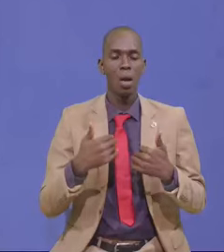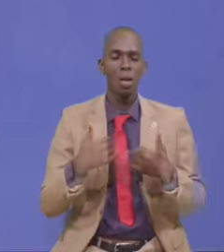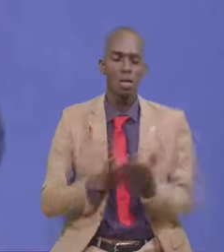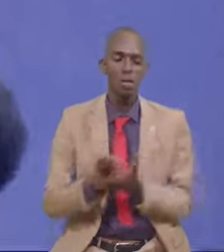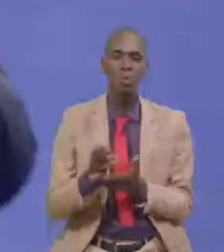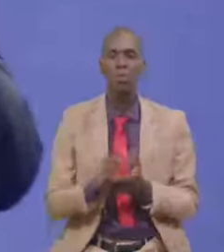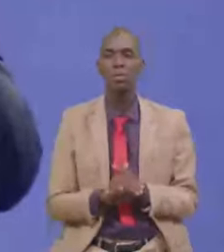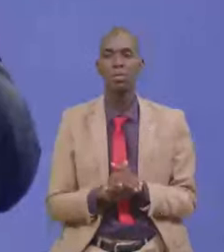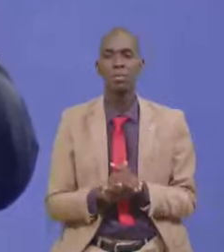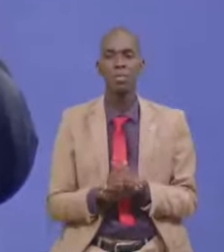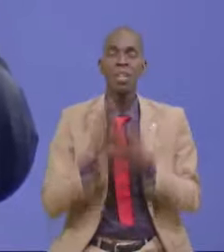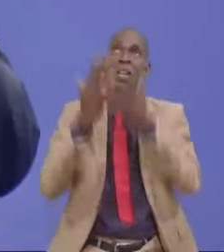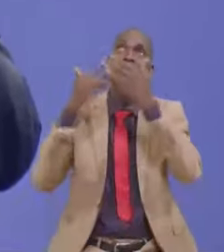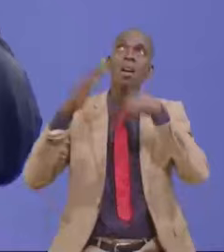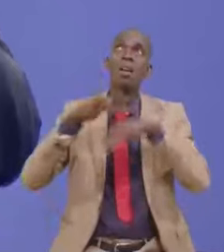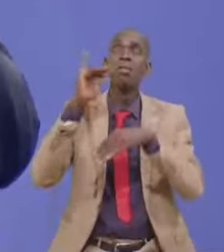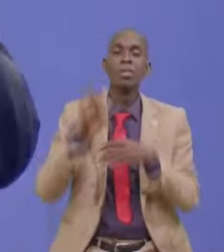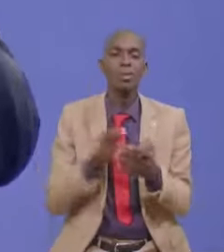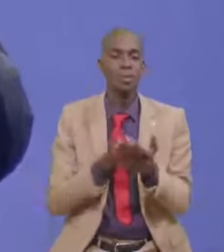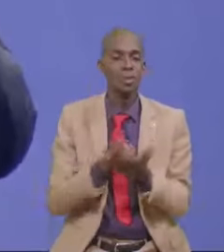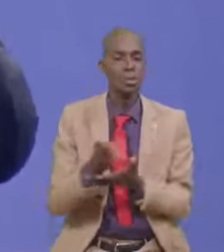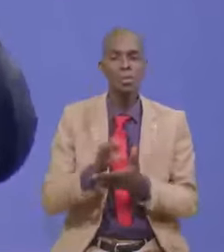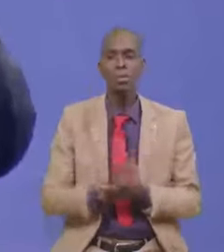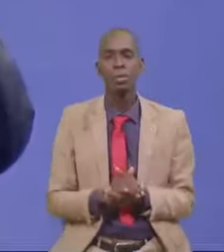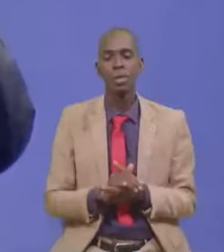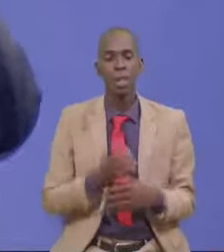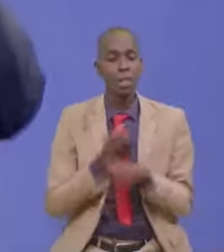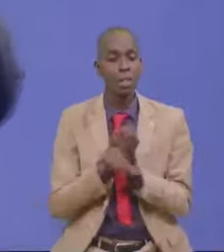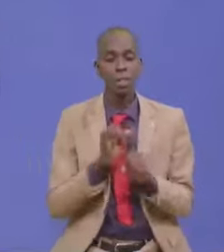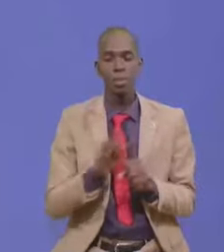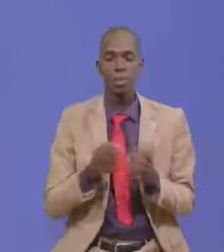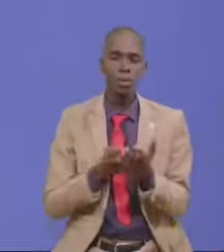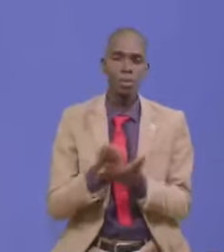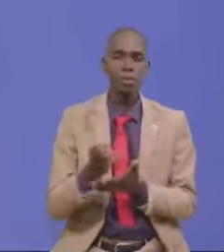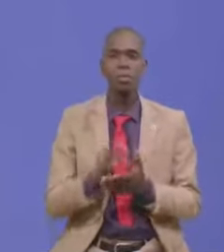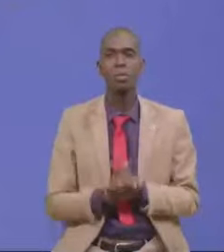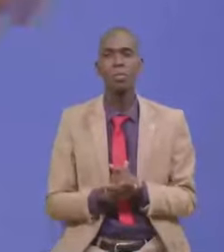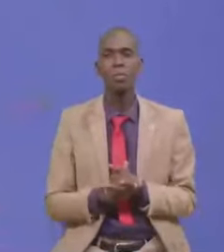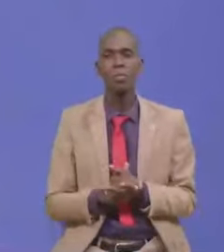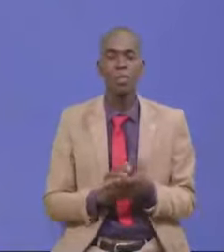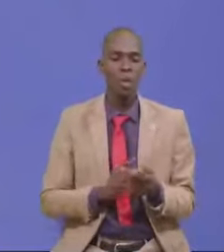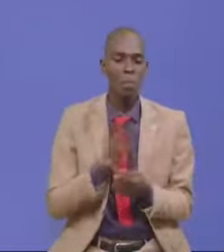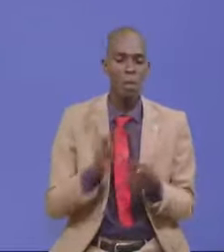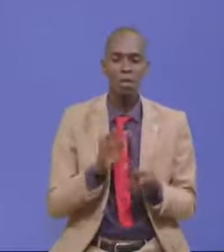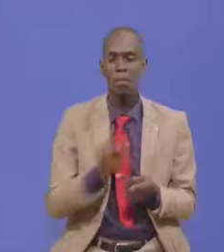vérité céleste, la vérité qui sauve, la vérité qui parfait,